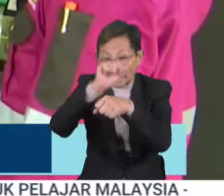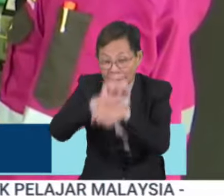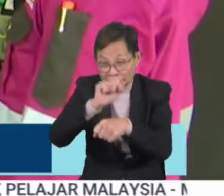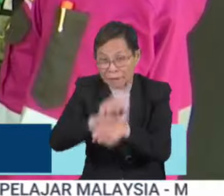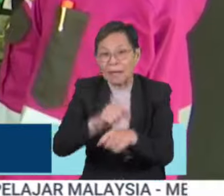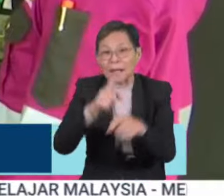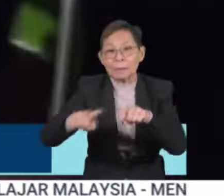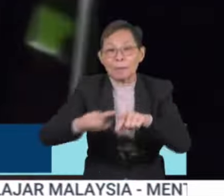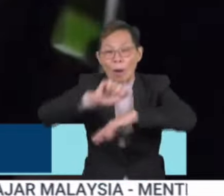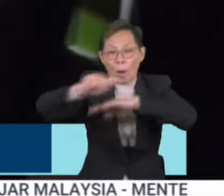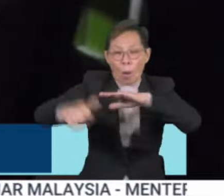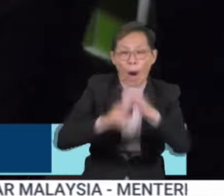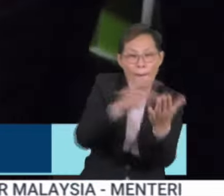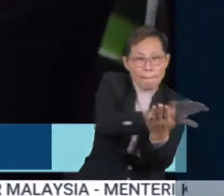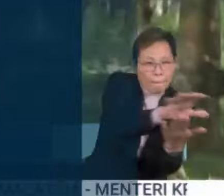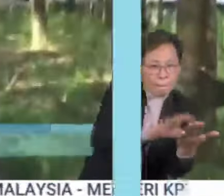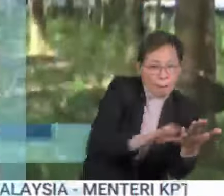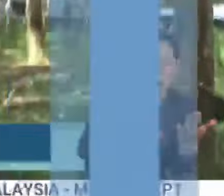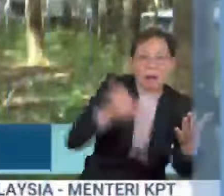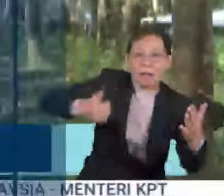pelbagai pelan induk negara.